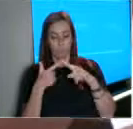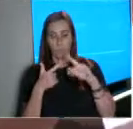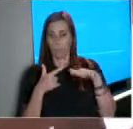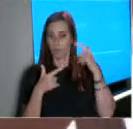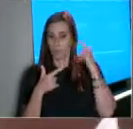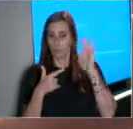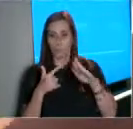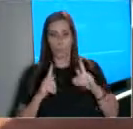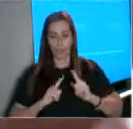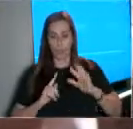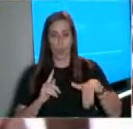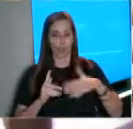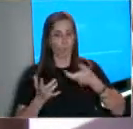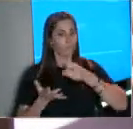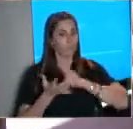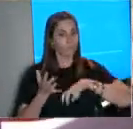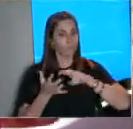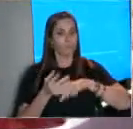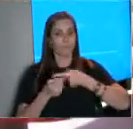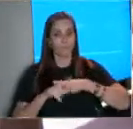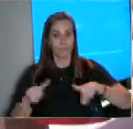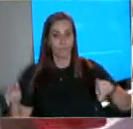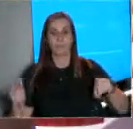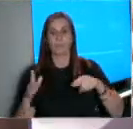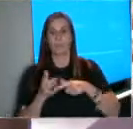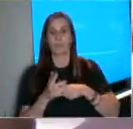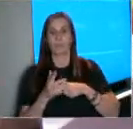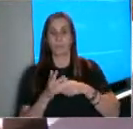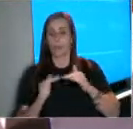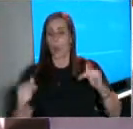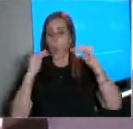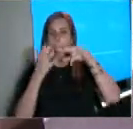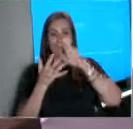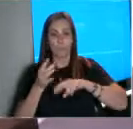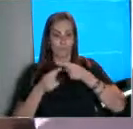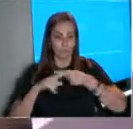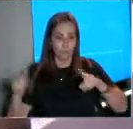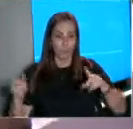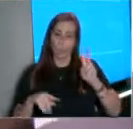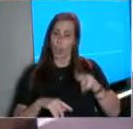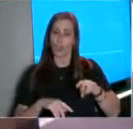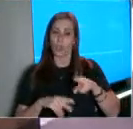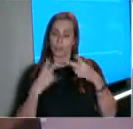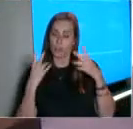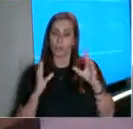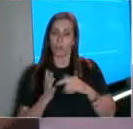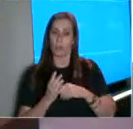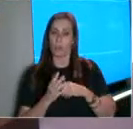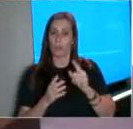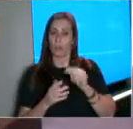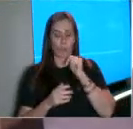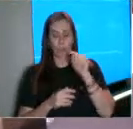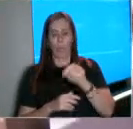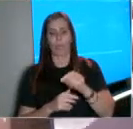שומעים שבקנה מחכים לנו גזרות כלכליות כאלה ואחרות בדמות העלאת מיסים וכל מיני דברים כאלה. חשוב שלא נגיע